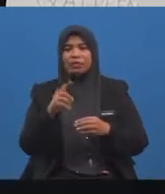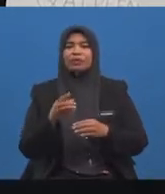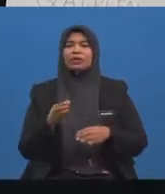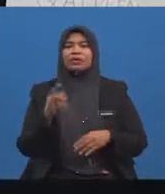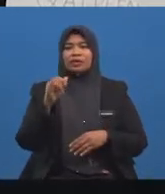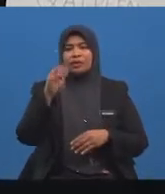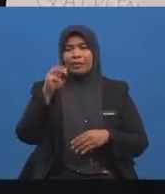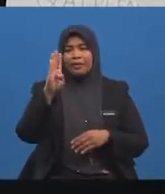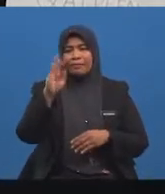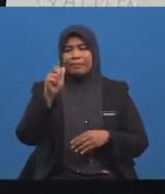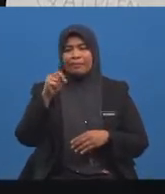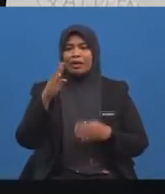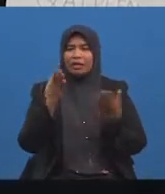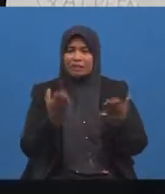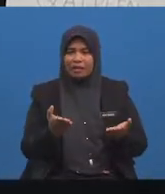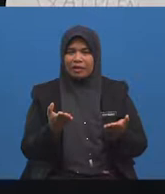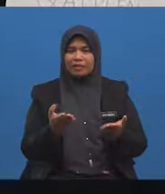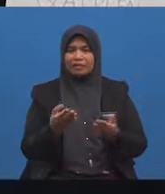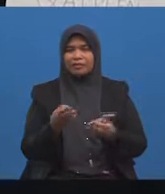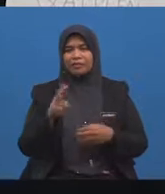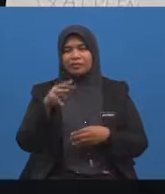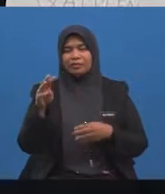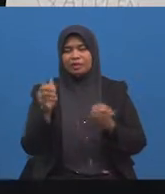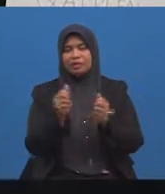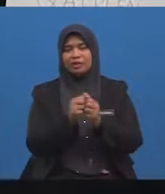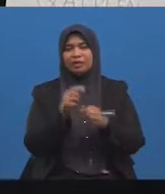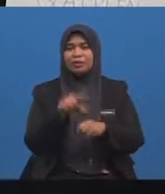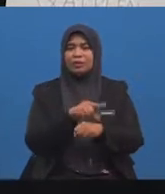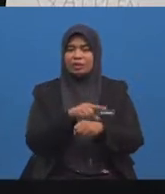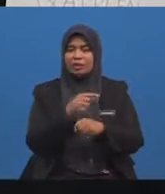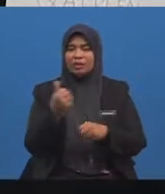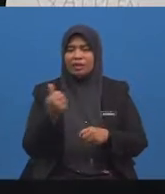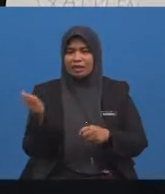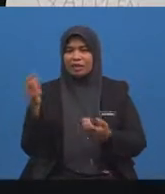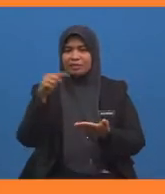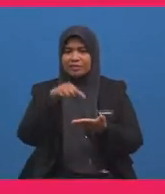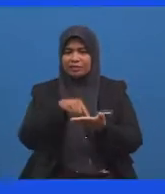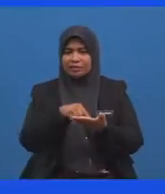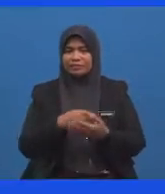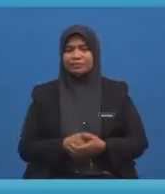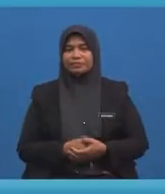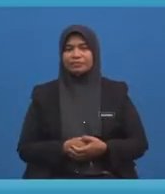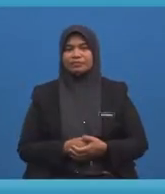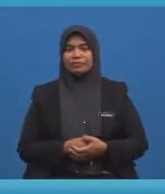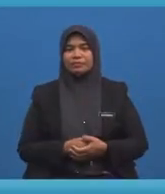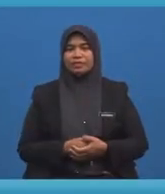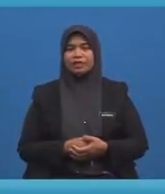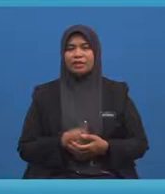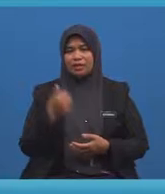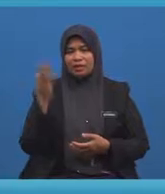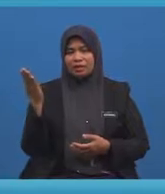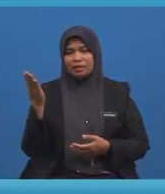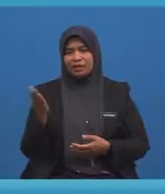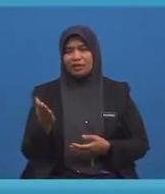timbang berat murid-murid dengan menggunakan alat penimbang digital ini. Alat penimbang